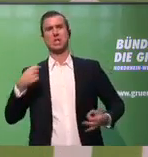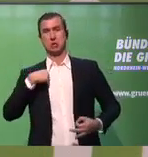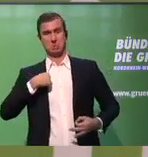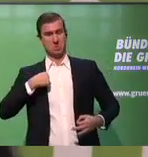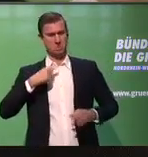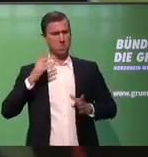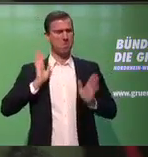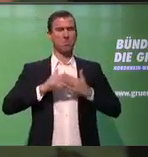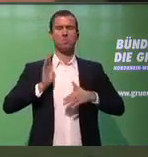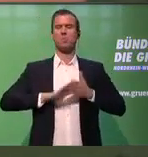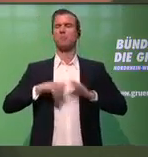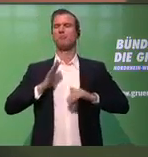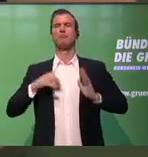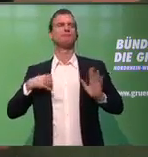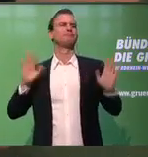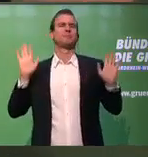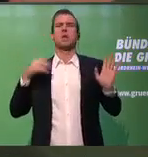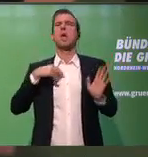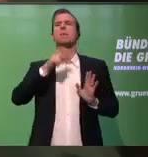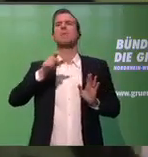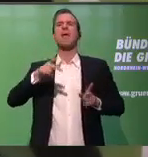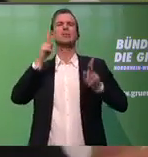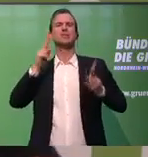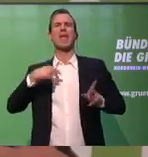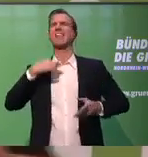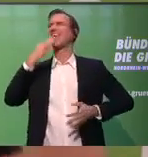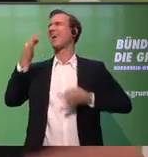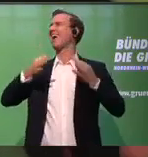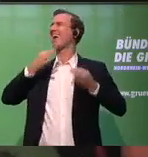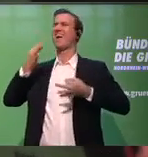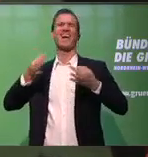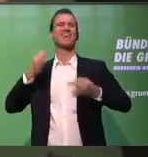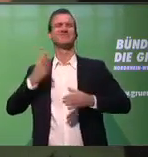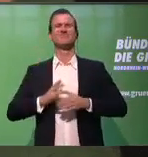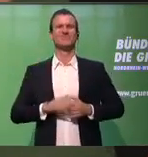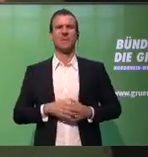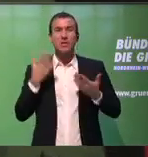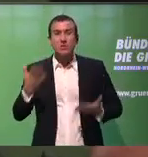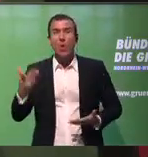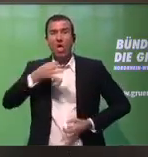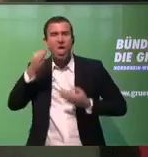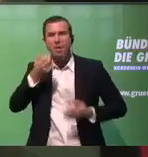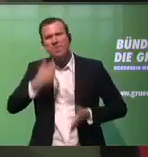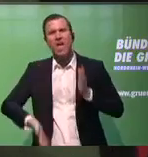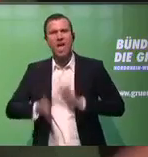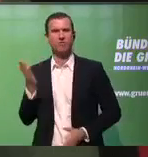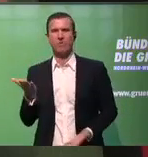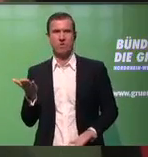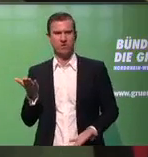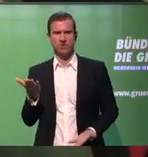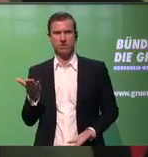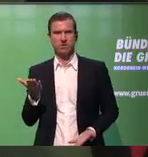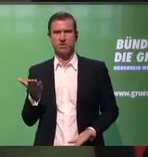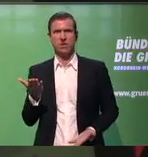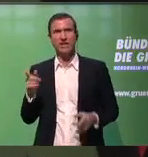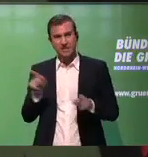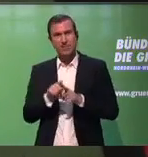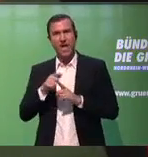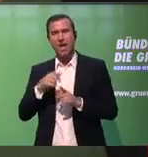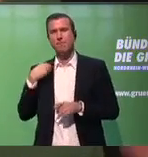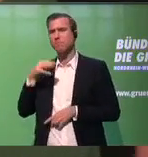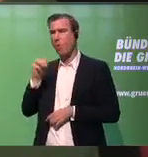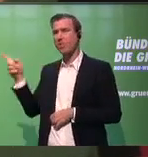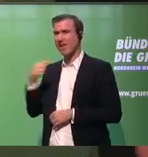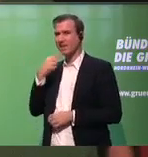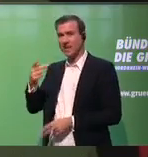dreckig, sondern können hier weiter von Menschenrechten erzählen. Und damit muss endlich Schluss sein. Und da brauchen wir eben genau, was Monika, was du angesprochen